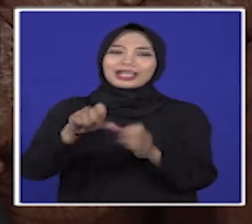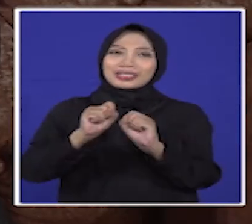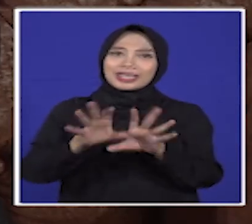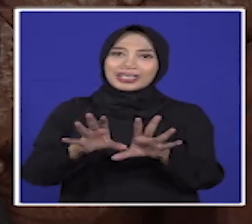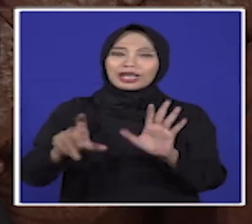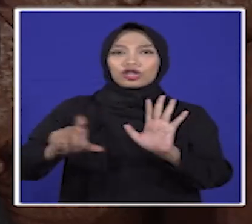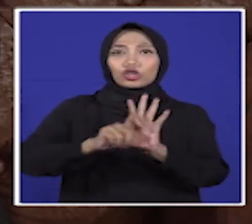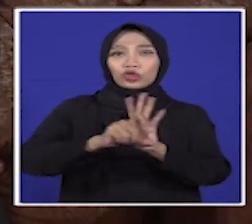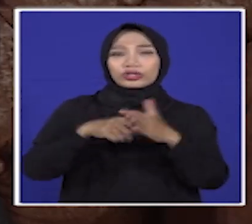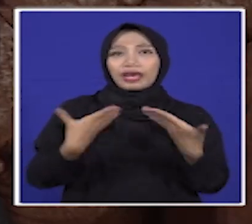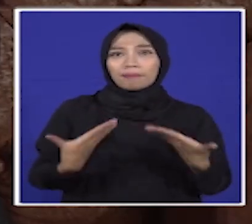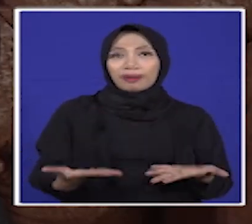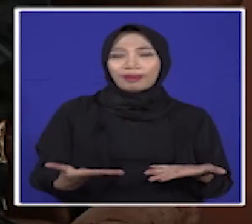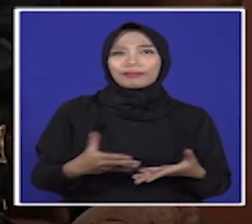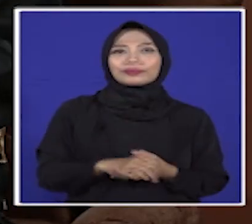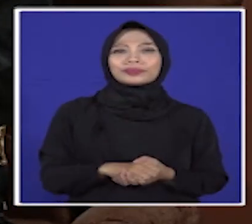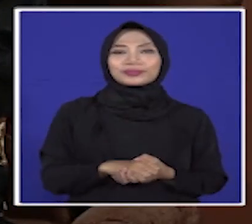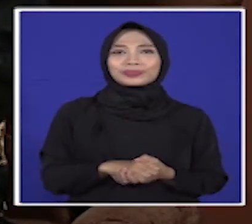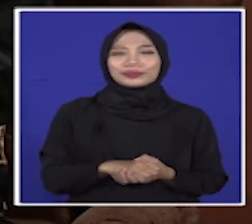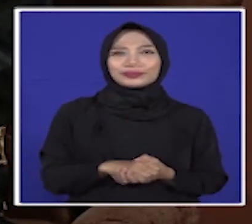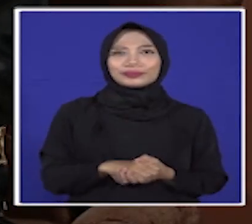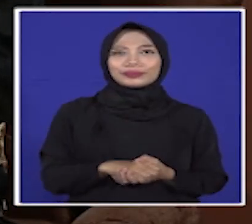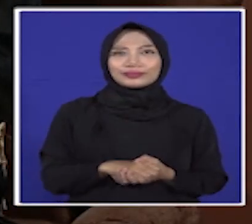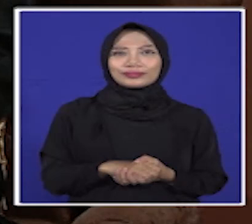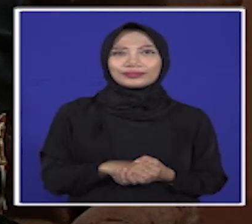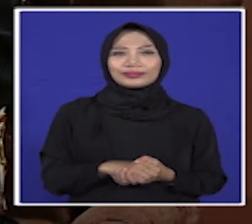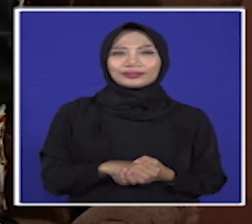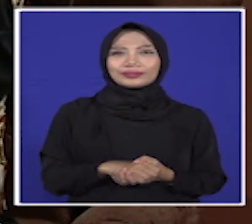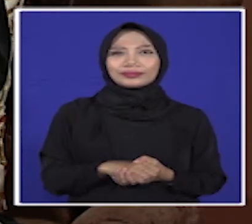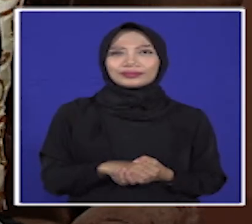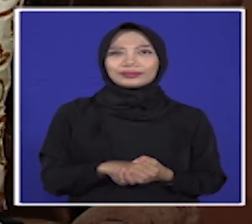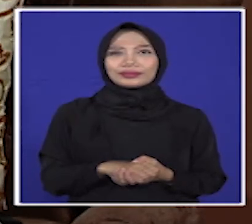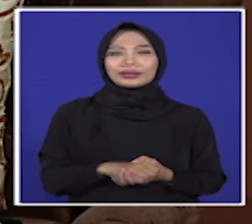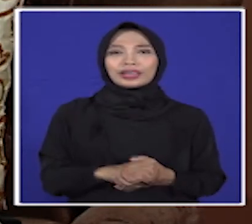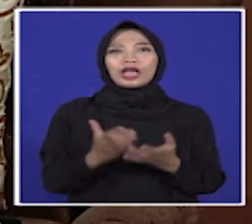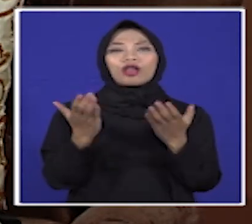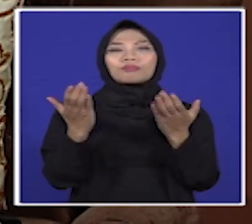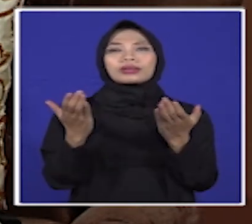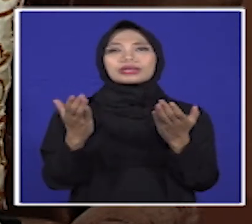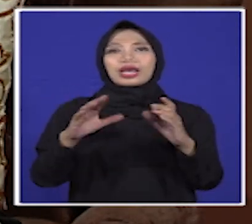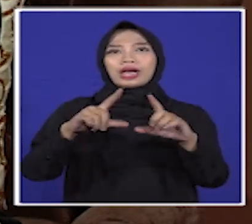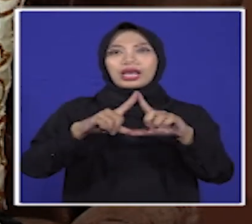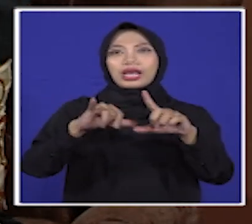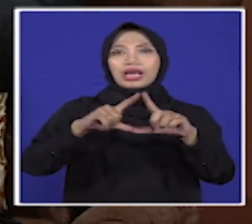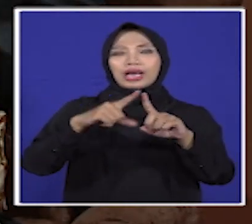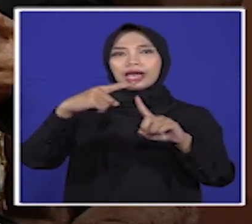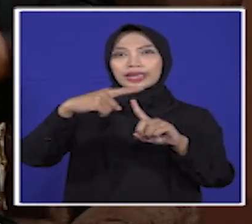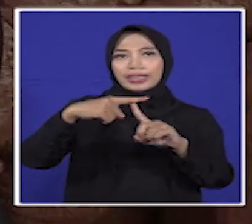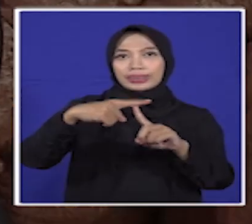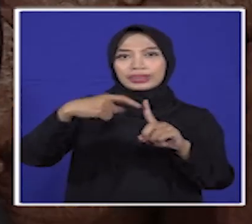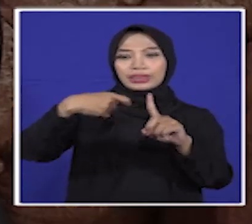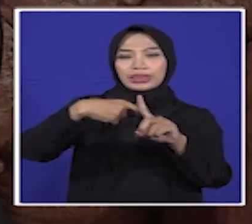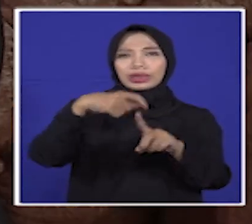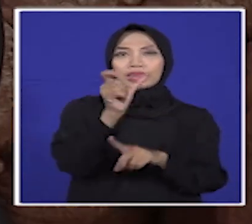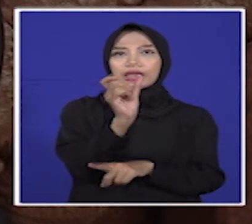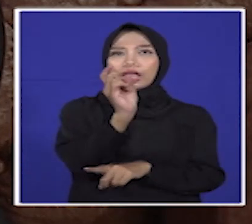Misalnya dalam tuntunan Islam disebutkan bahwa Mbak Tika membaca ayat kursi misalnya untuk bisa